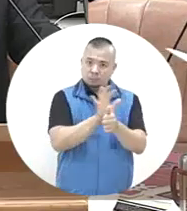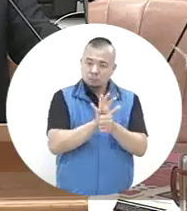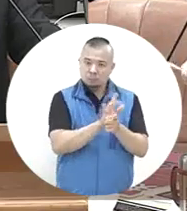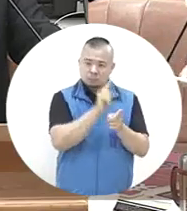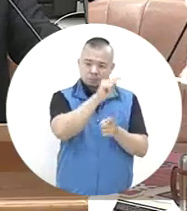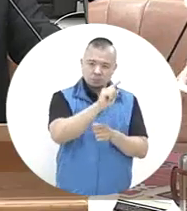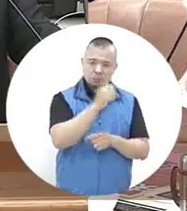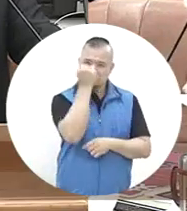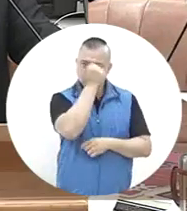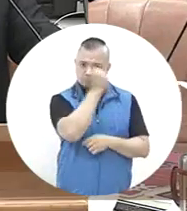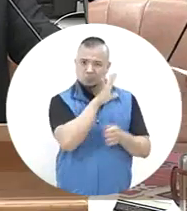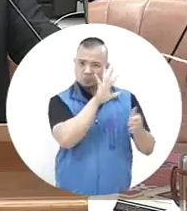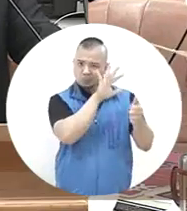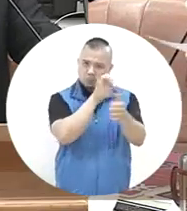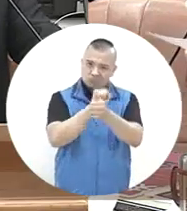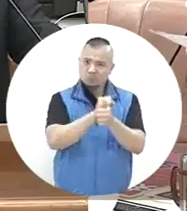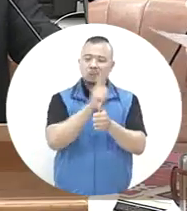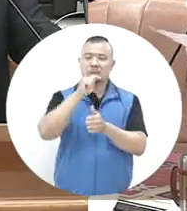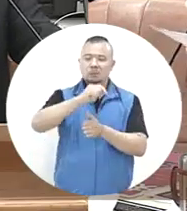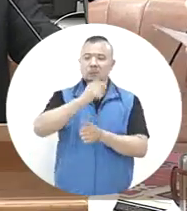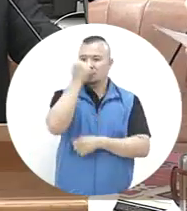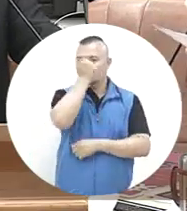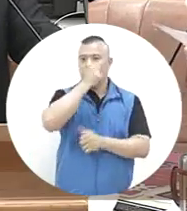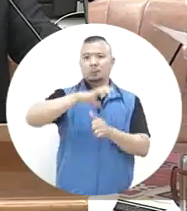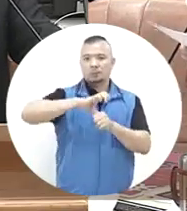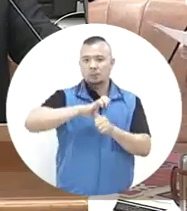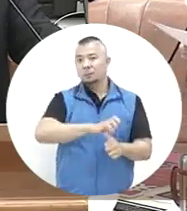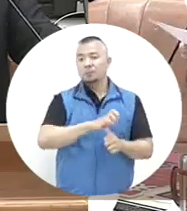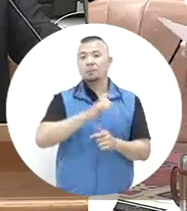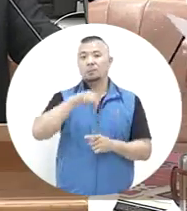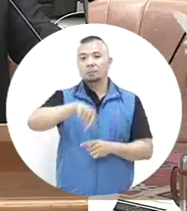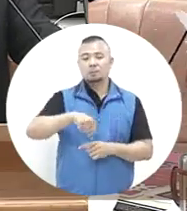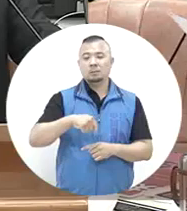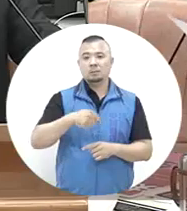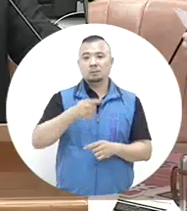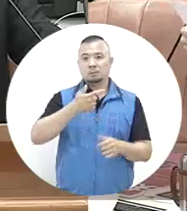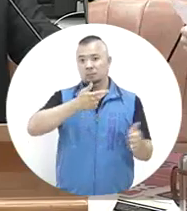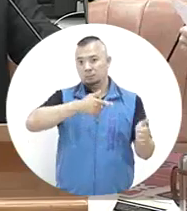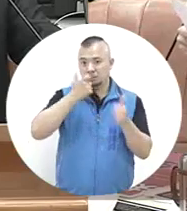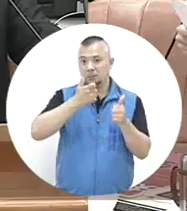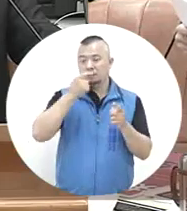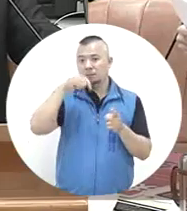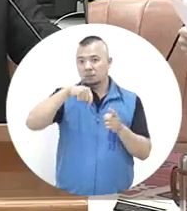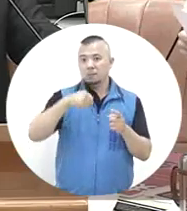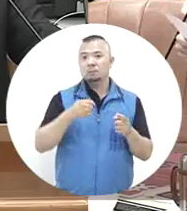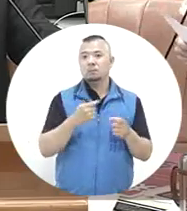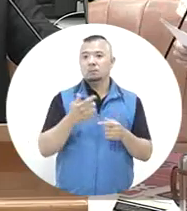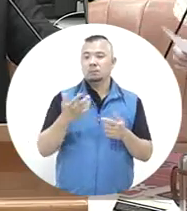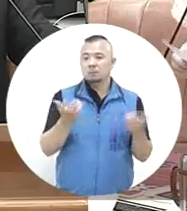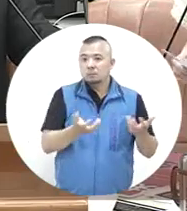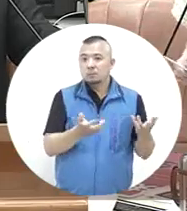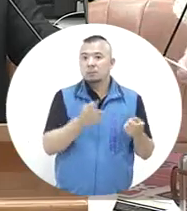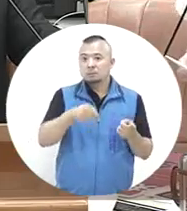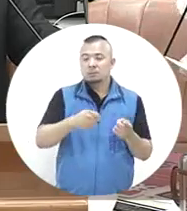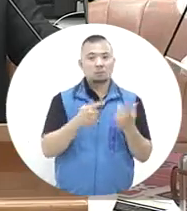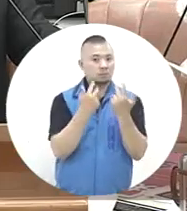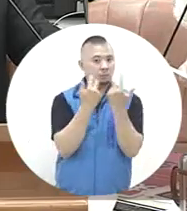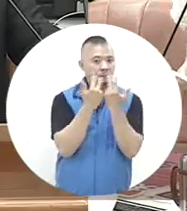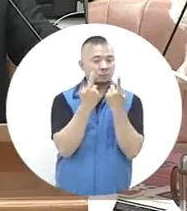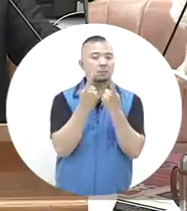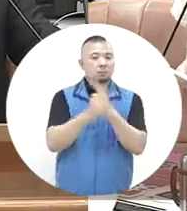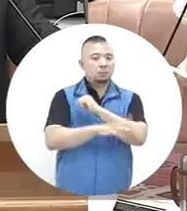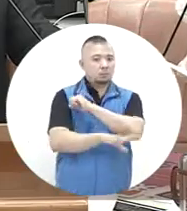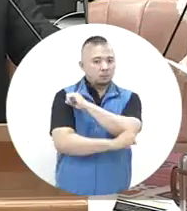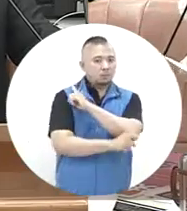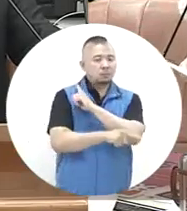案压制犯罪，这几起枪击案，新北市的第一线的基层同仁非常辛苦， 当